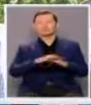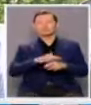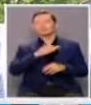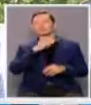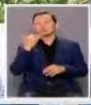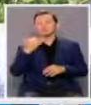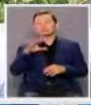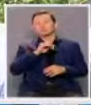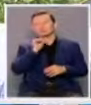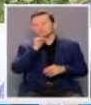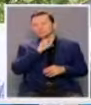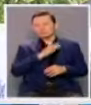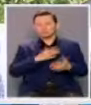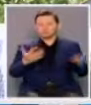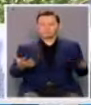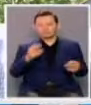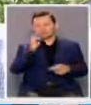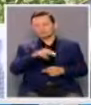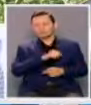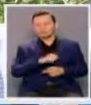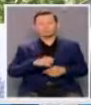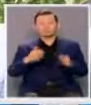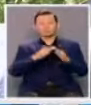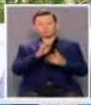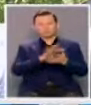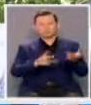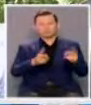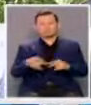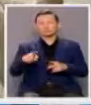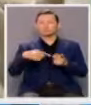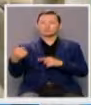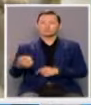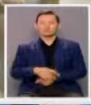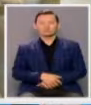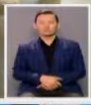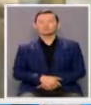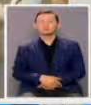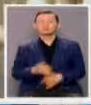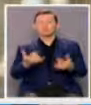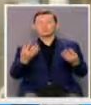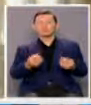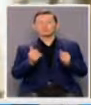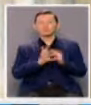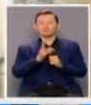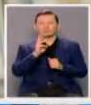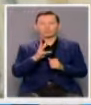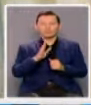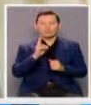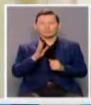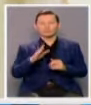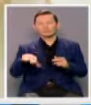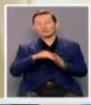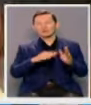выразить свою единицу. И вот результат. Они остались жить в данном доме. Сегодня здесь 15 квартир находятся в